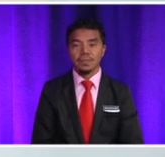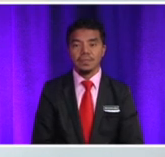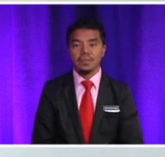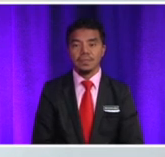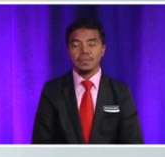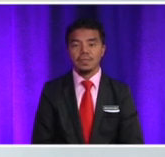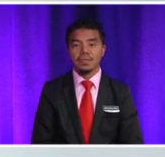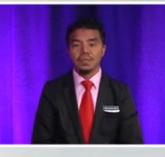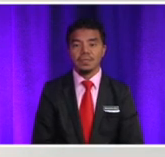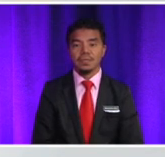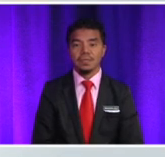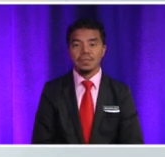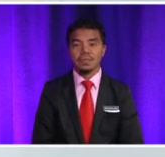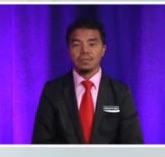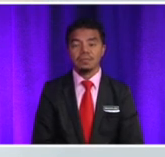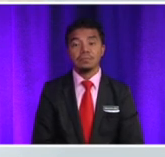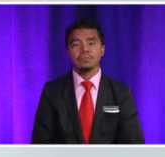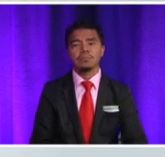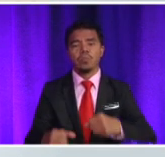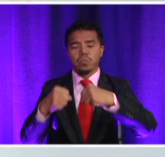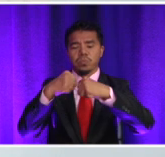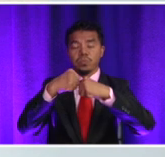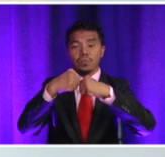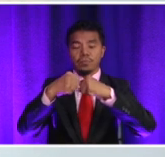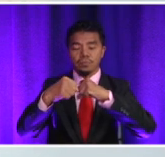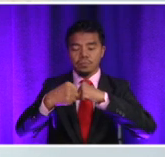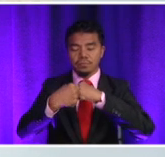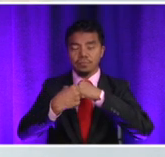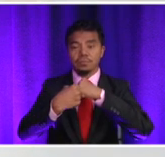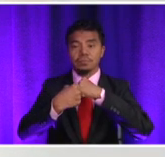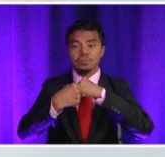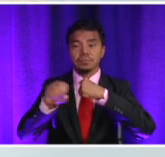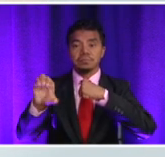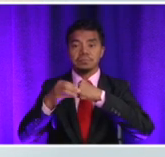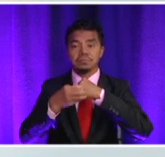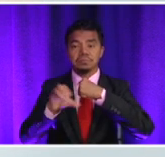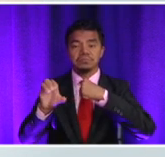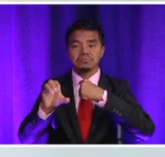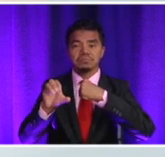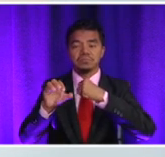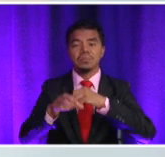dari segi promosi di mana beliau hanya menggunakan kain rentang untuk